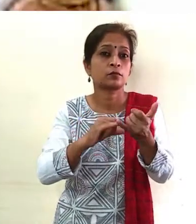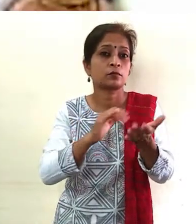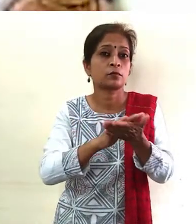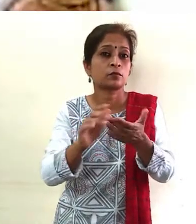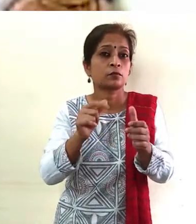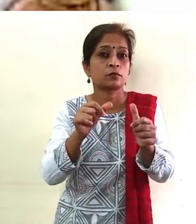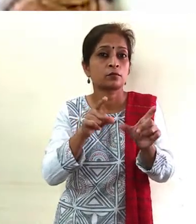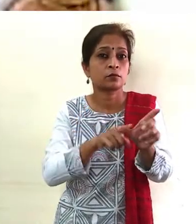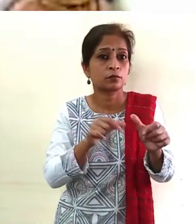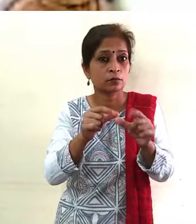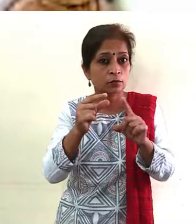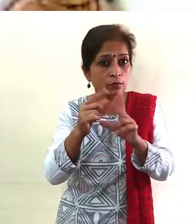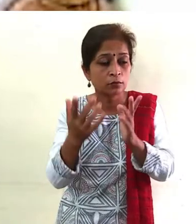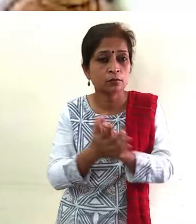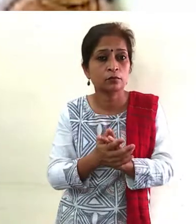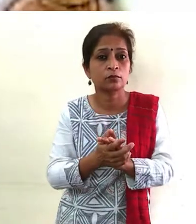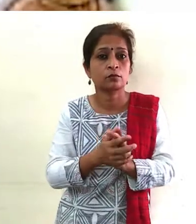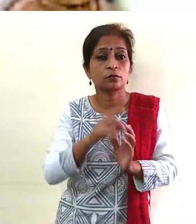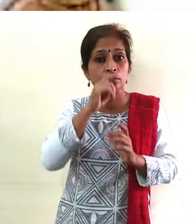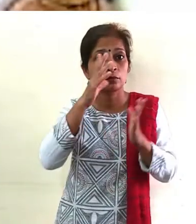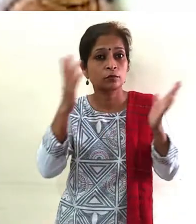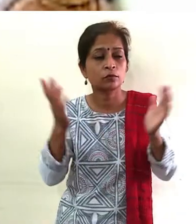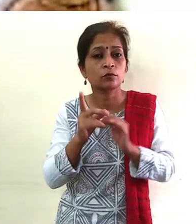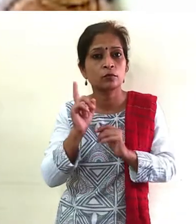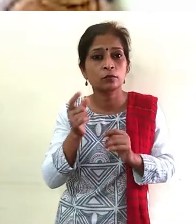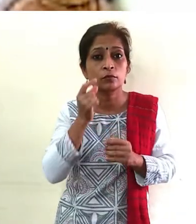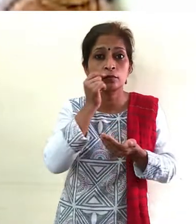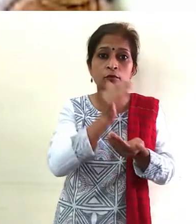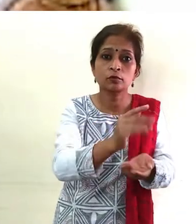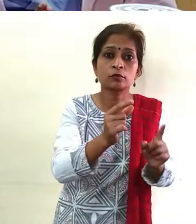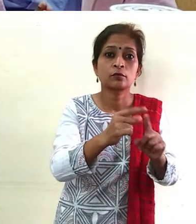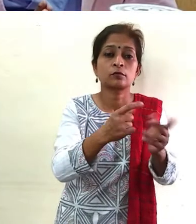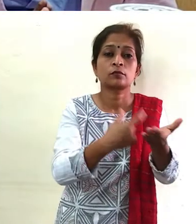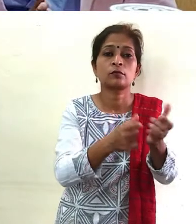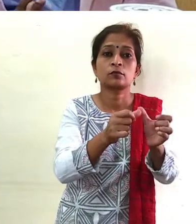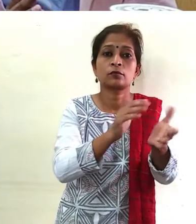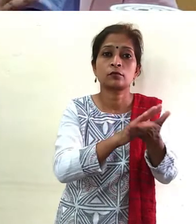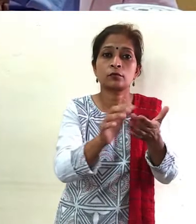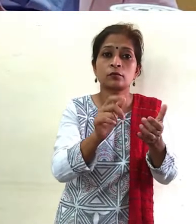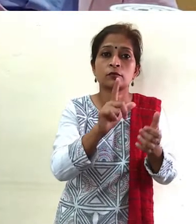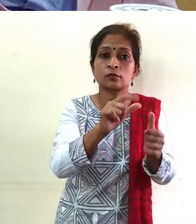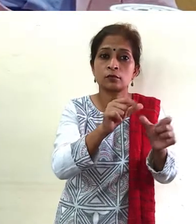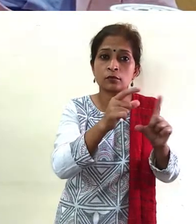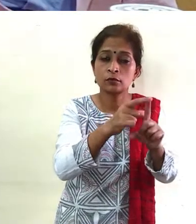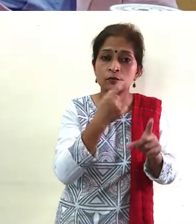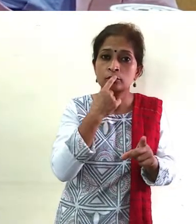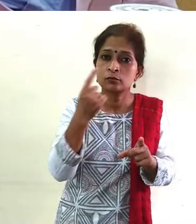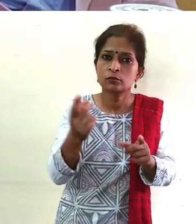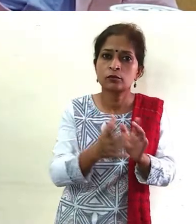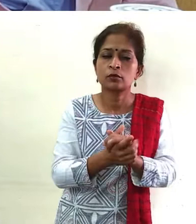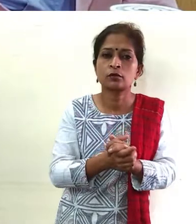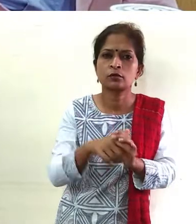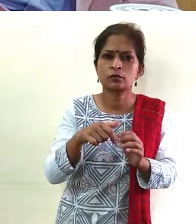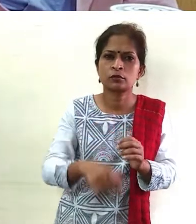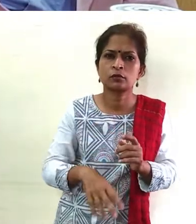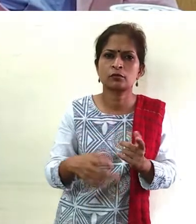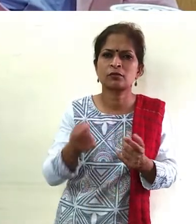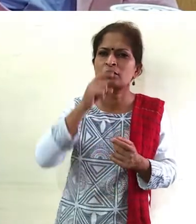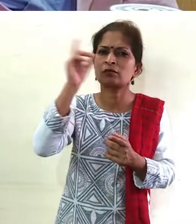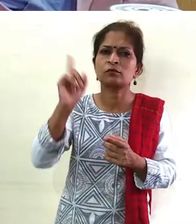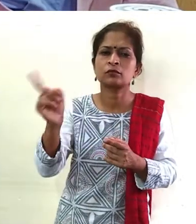नहीं, परमात्मा तो हर जगह है। तो दम्भ के साथ बोलता है, इस स्तंभ में भी है